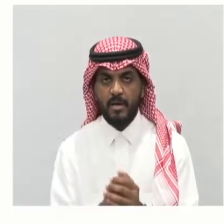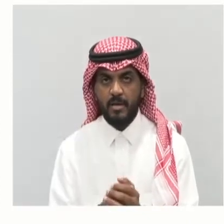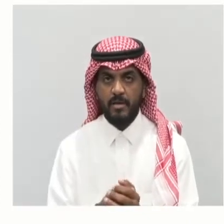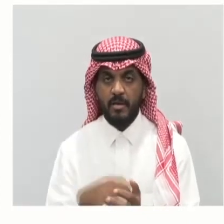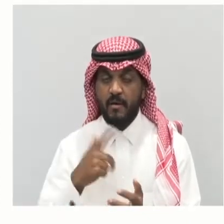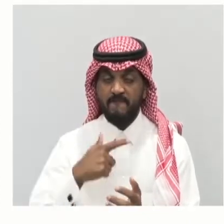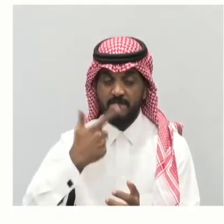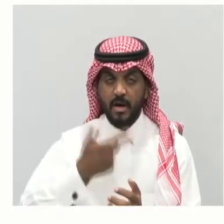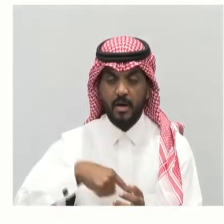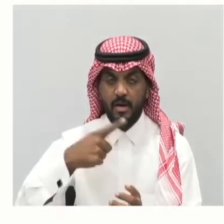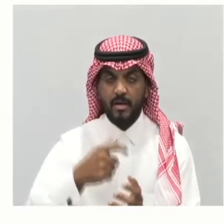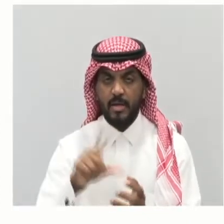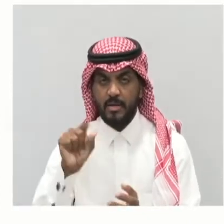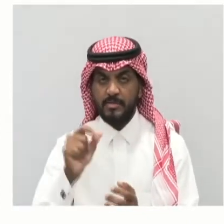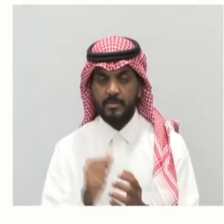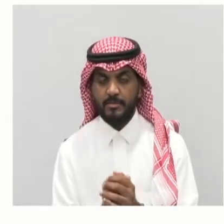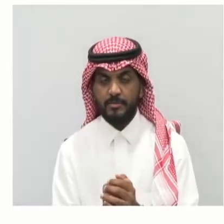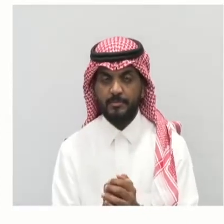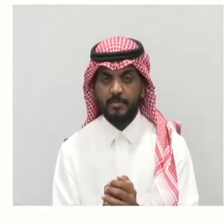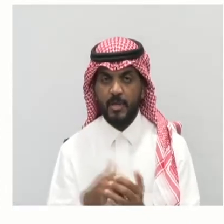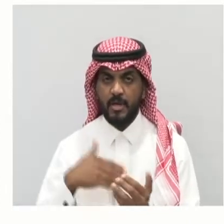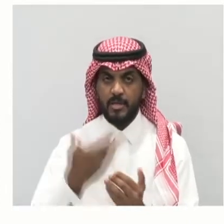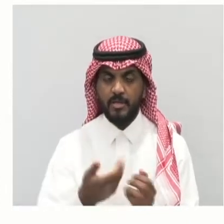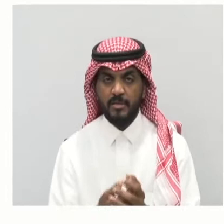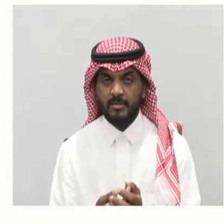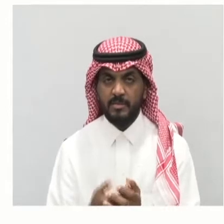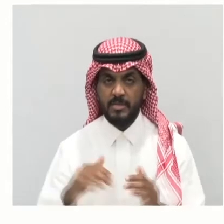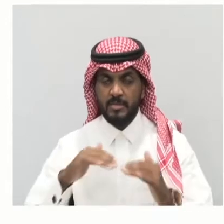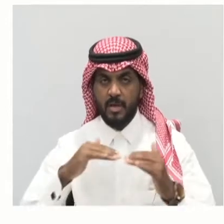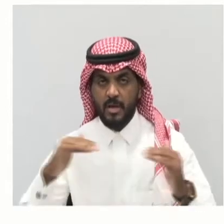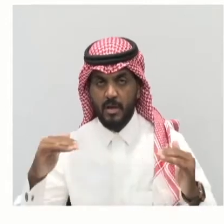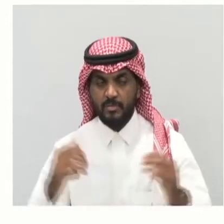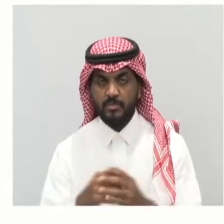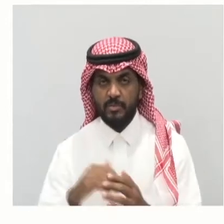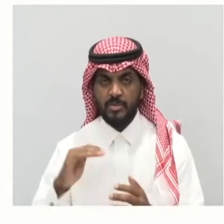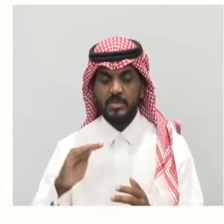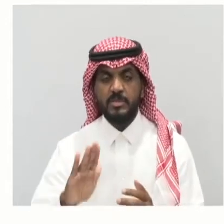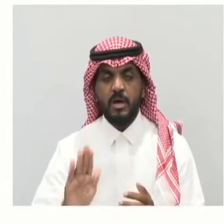فقال، أحسنتم. أيضا ساحة واسعة